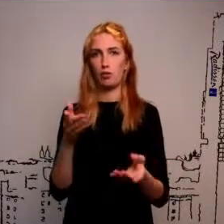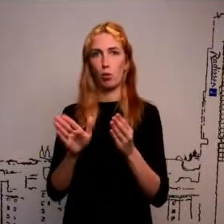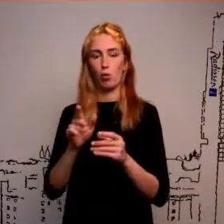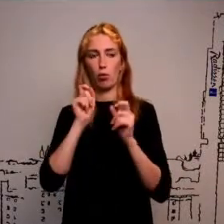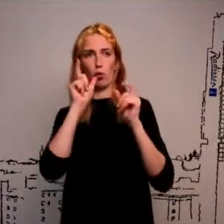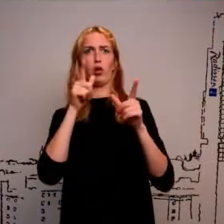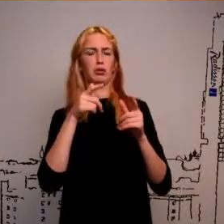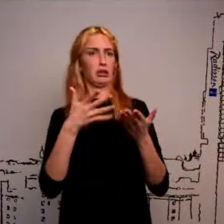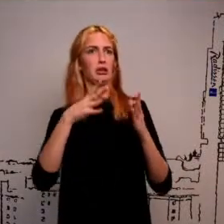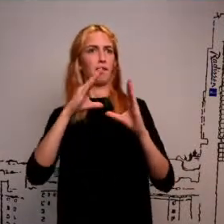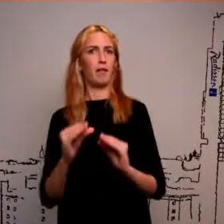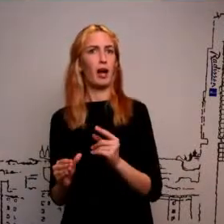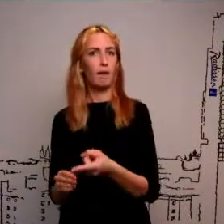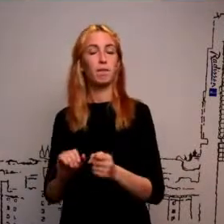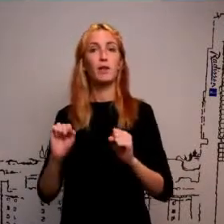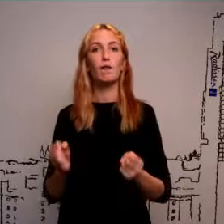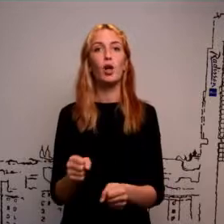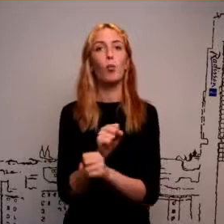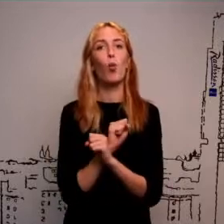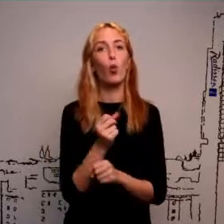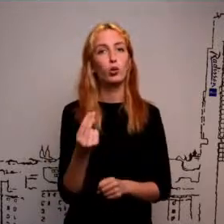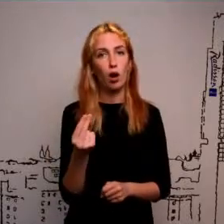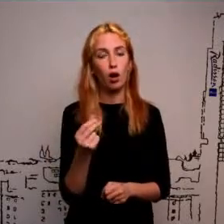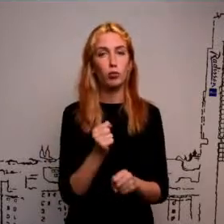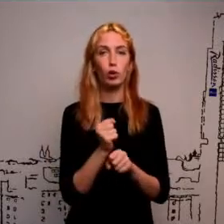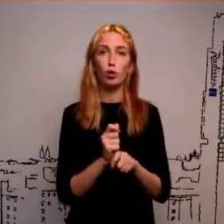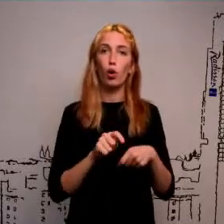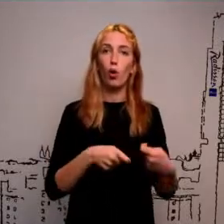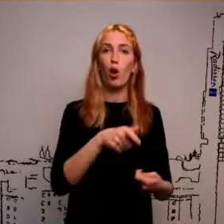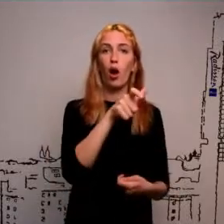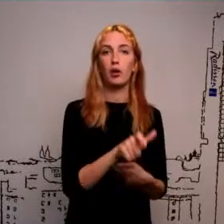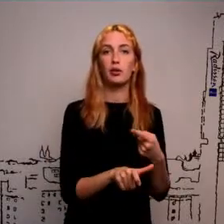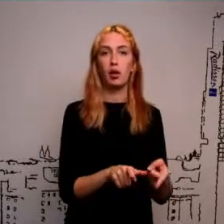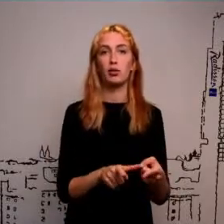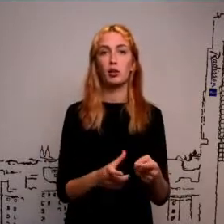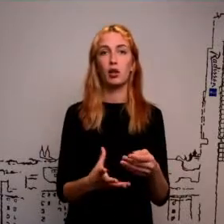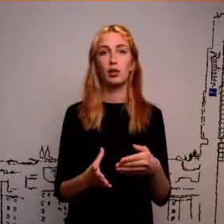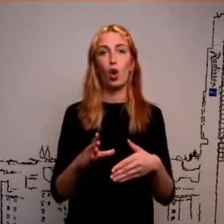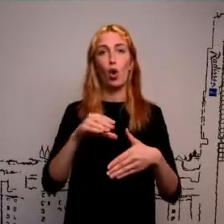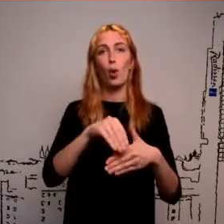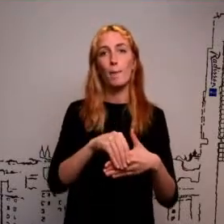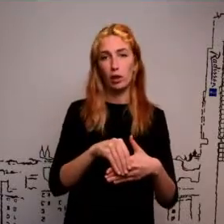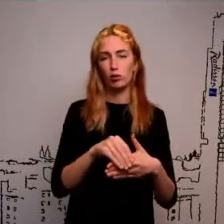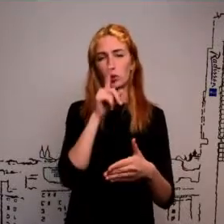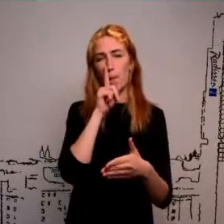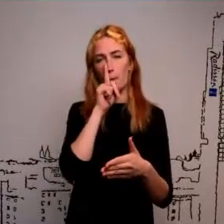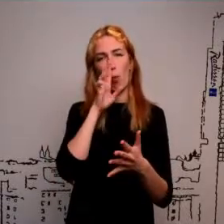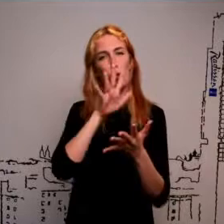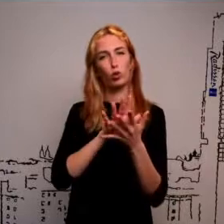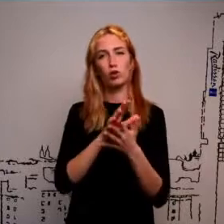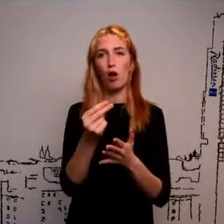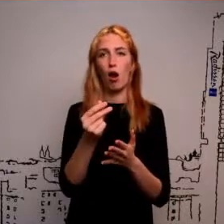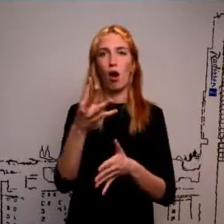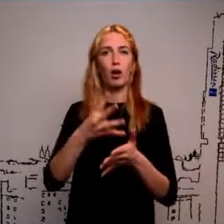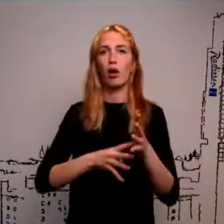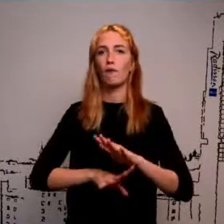Või näiteks oleme ka kuulnud puhkuserahadega, näiteks tööandjad ei just kui seda ümbrikupalga osa või seda musta osa ei arvesta sinna sisse, kui